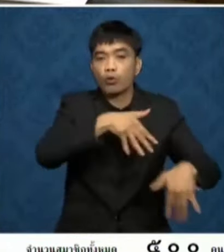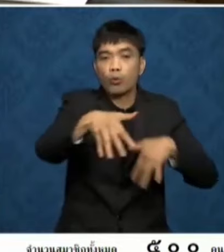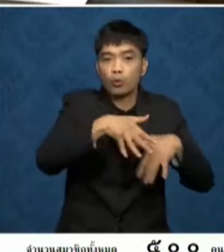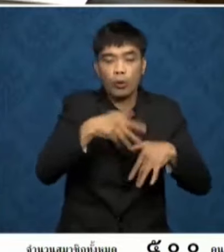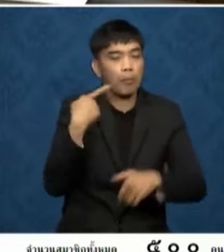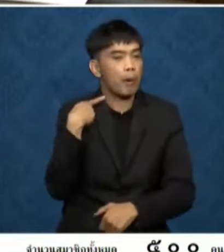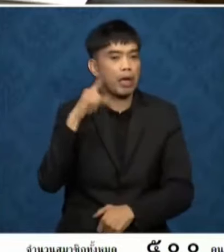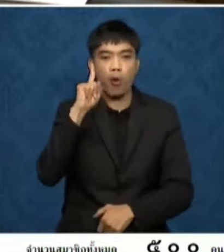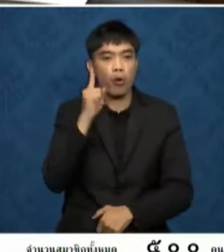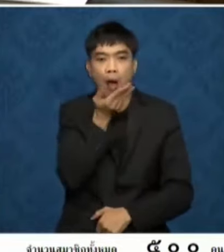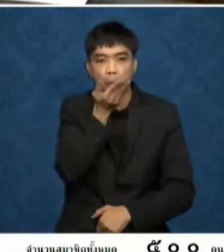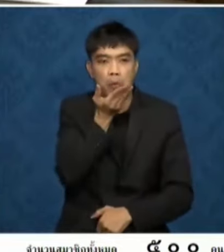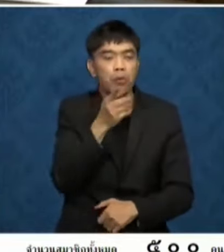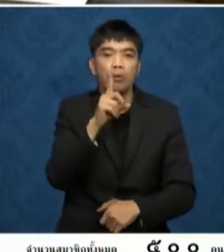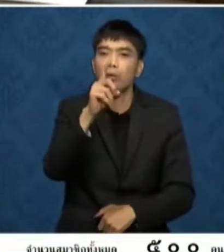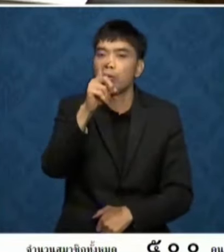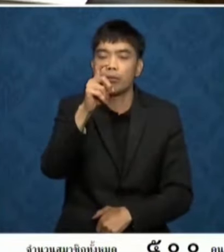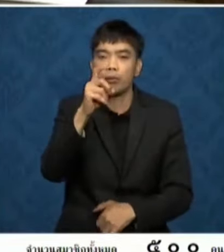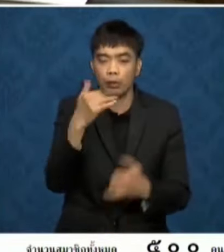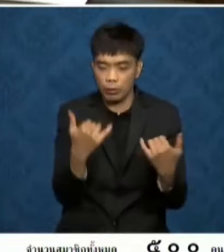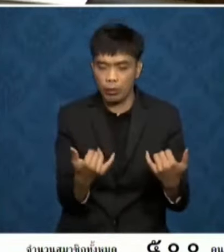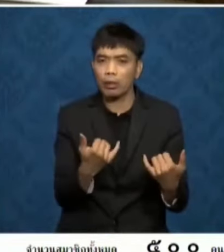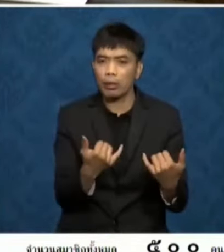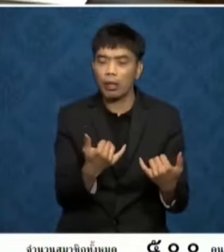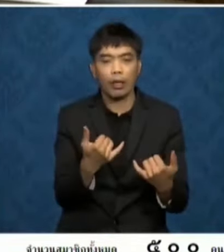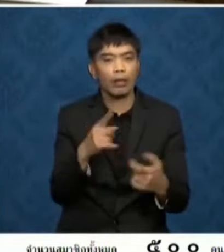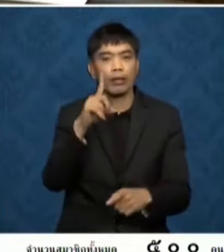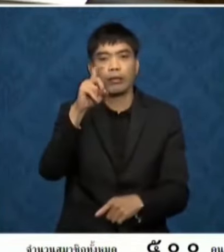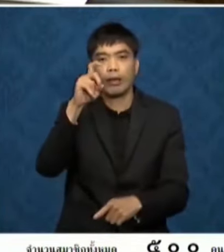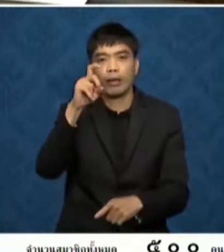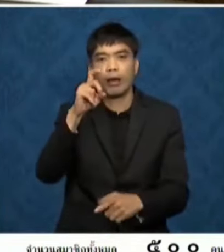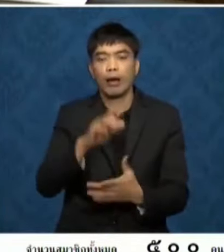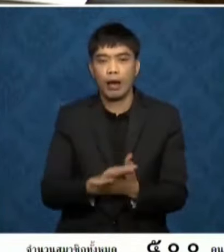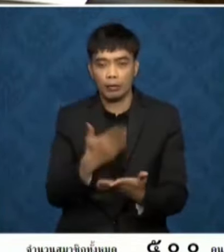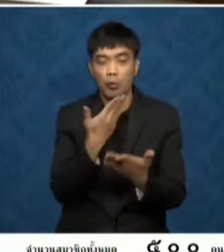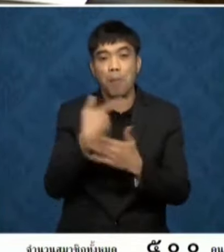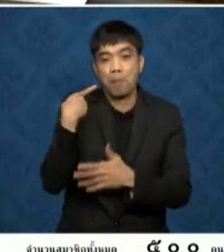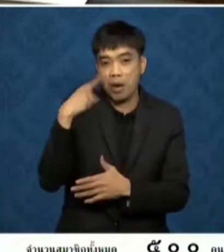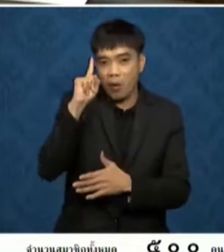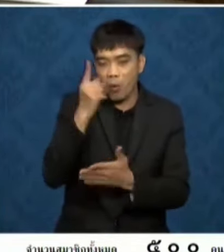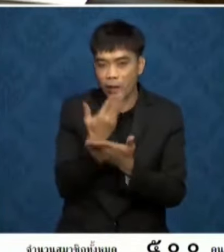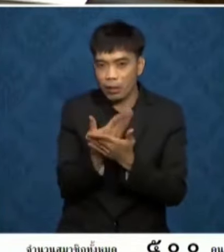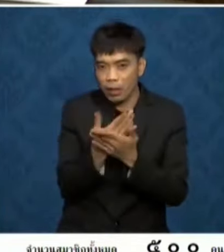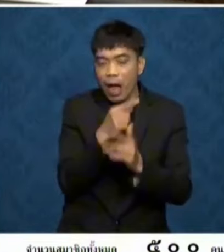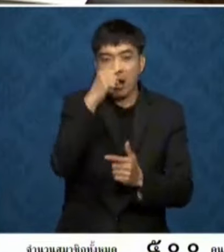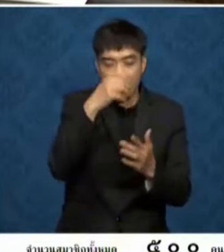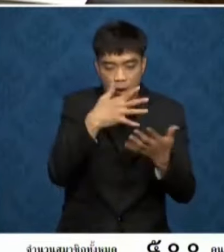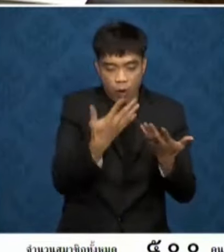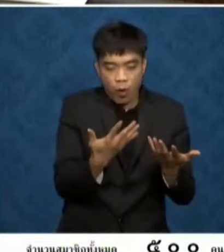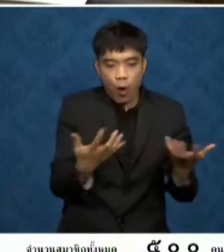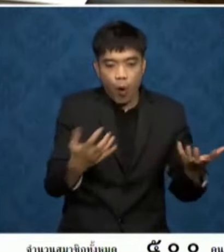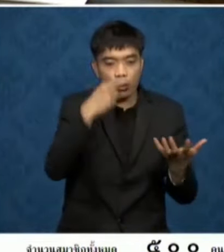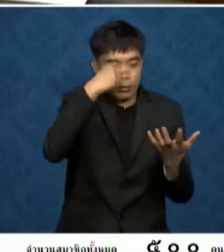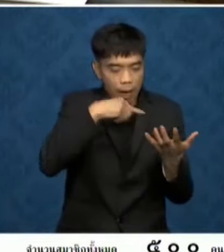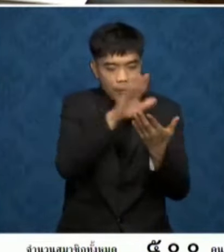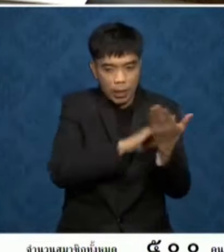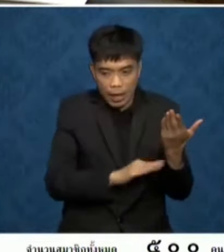ไปบ้างสุดท้ายค่ะท่านประธานนี่ไม่นับว่าเป็นการแลกเปลี่ยนผลประโยชน์โดยเอาทรัพยากรสาธารณะของเรานะคะมาเป็นตัว